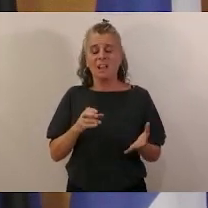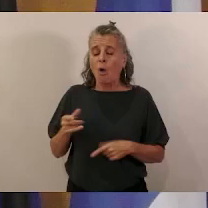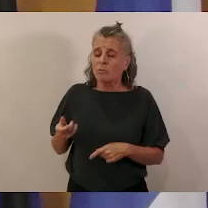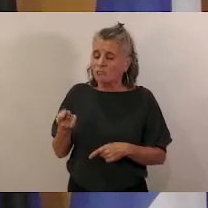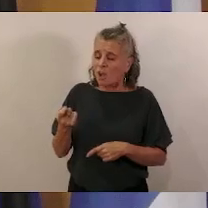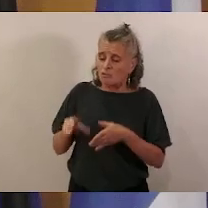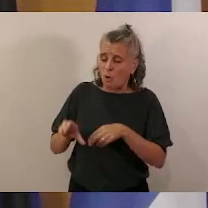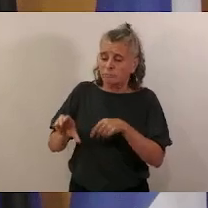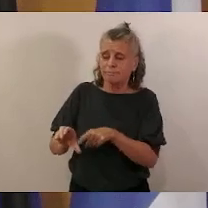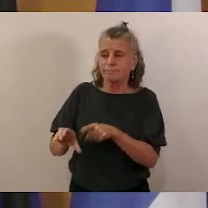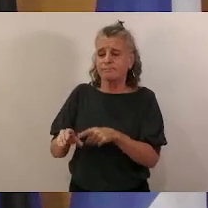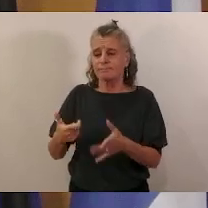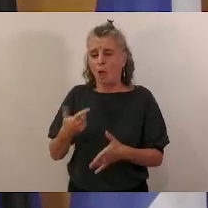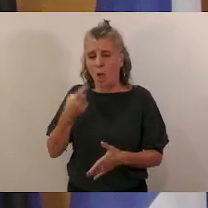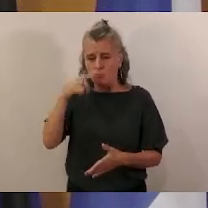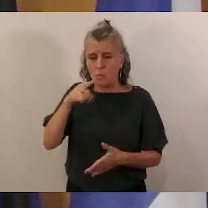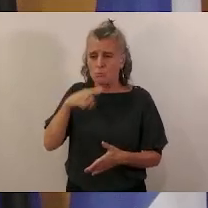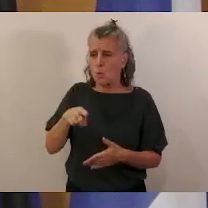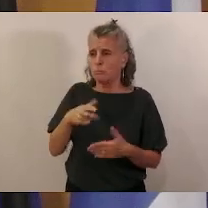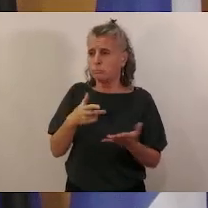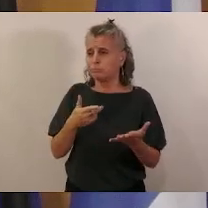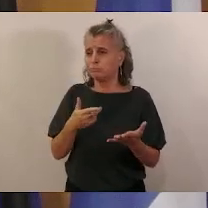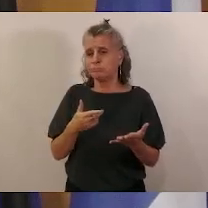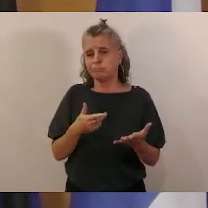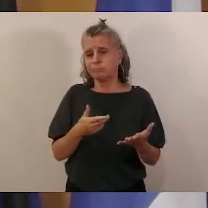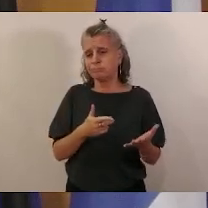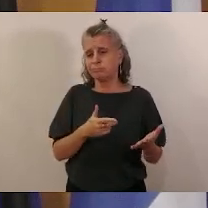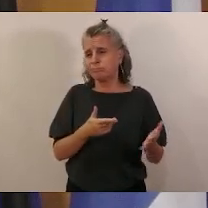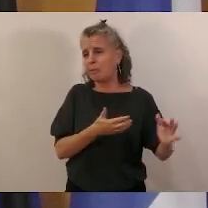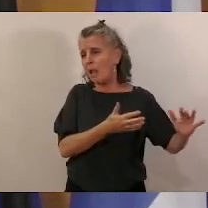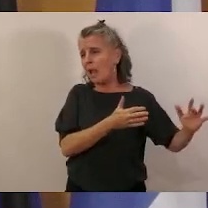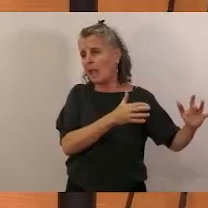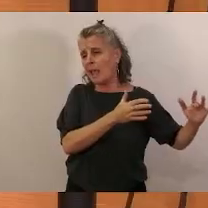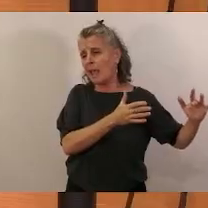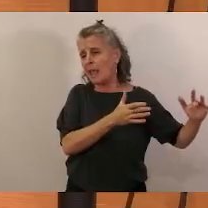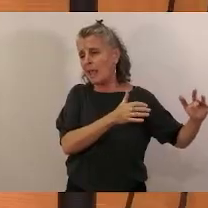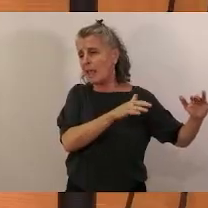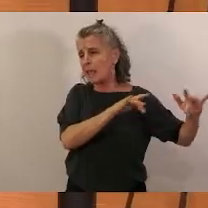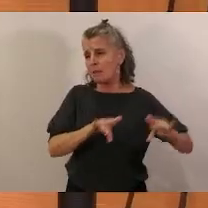donc, qui sert à financer l'immigration dans toutes ses variantes, n'est-ce pas?